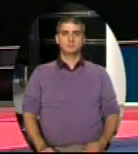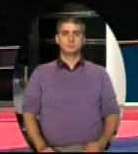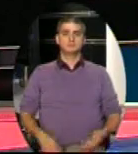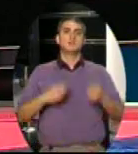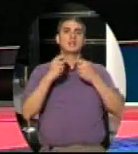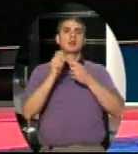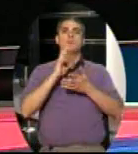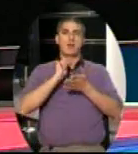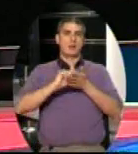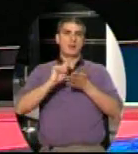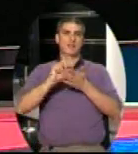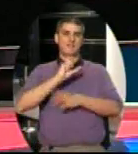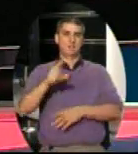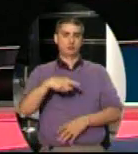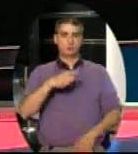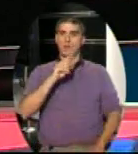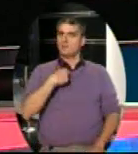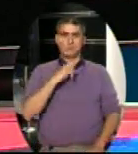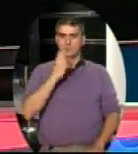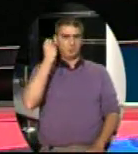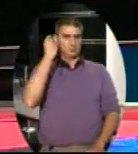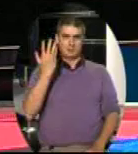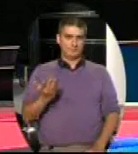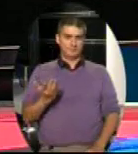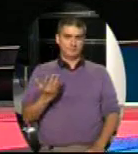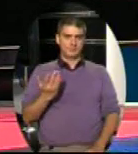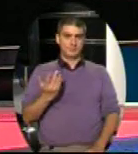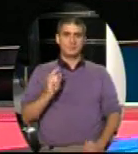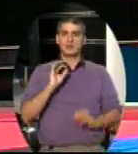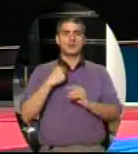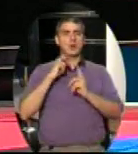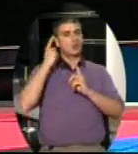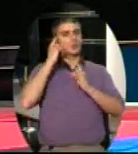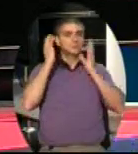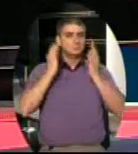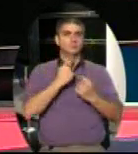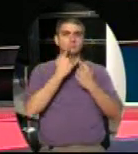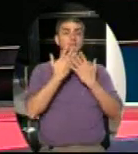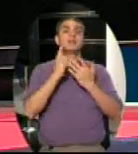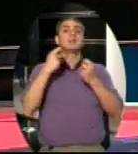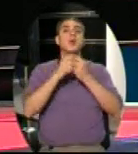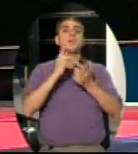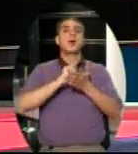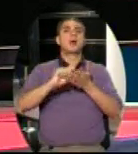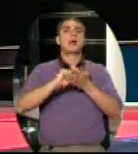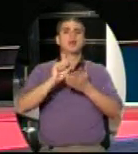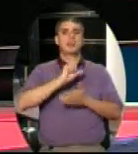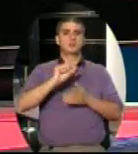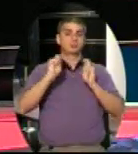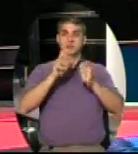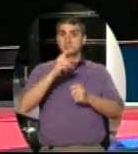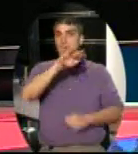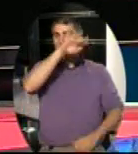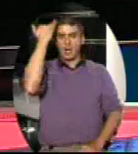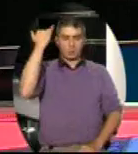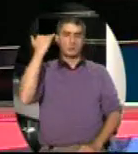תלוי בכתב האישום. אני אומר את זה שוב, אני לא סתם... לא חד משמעי בעניין הזה, תלוי מה כתב האישום שמוגש. אם זה כתב אישום